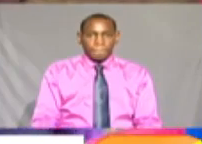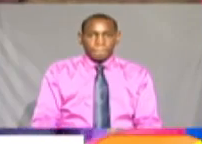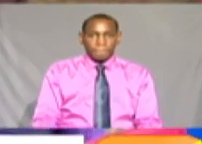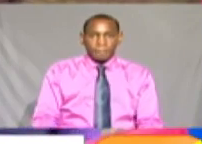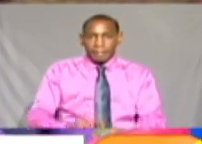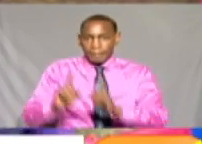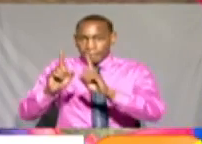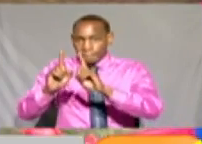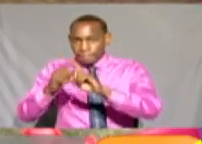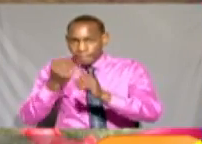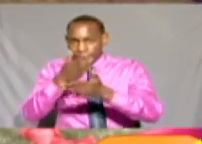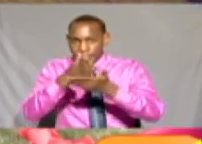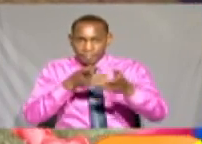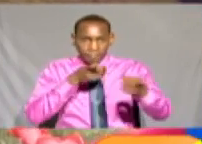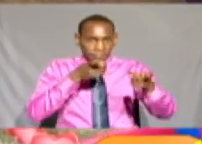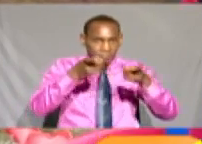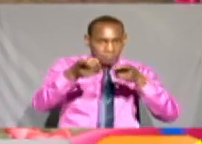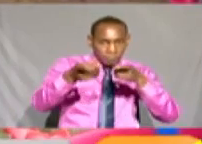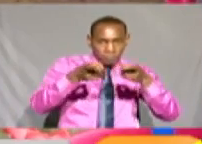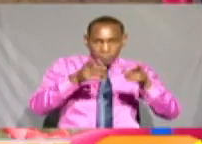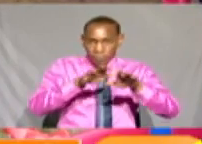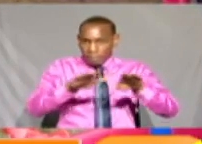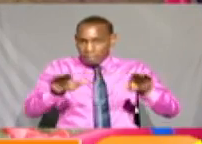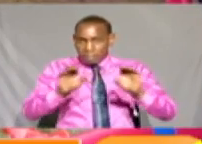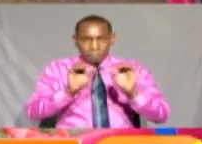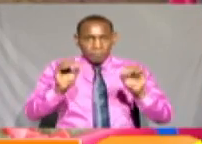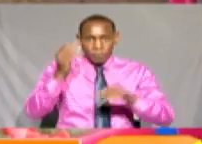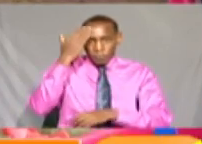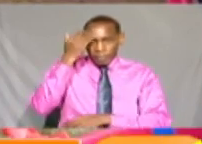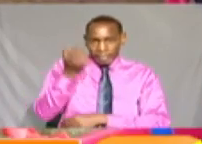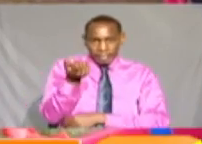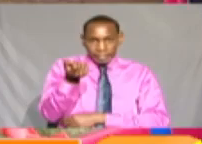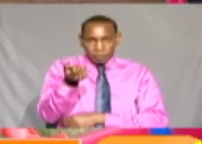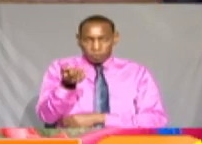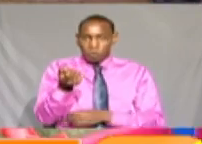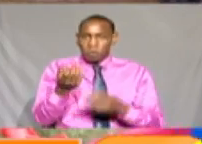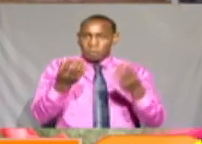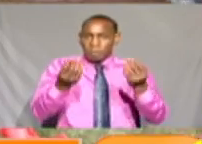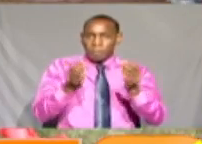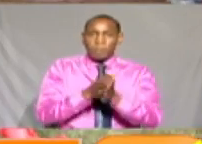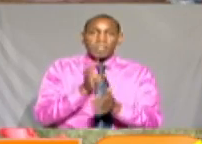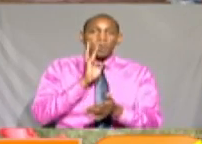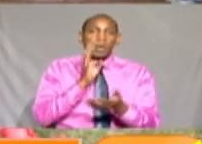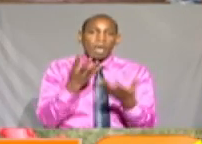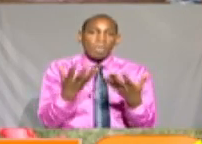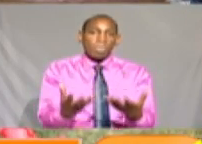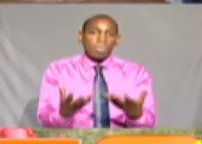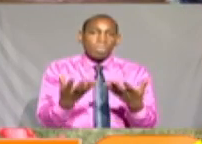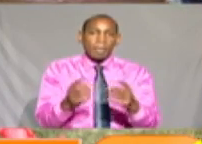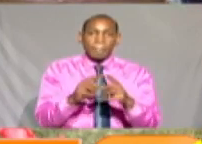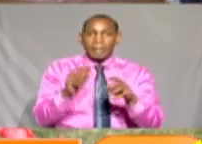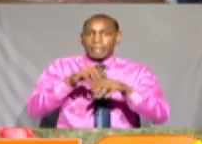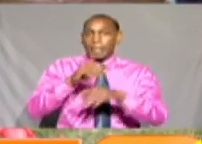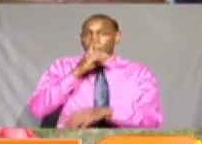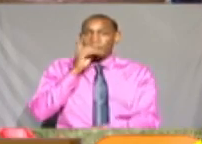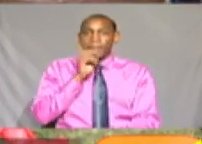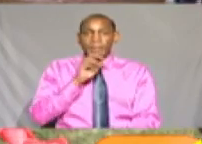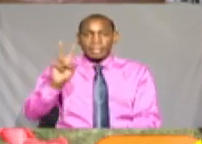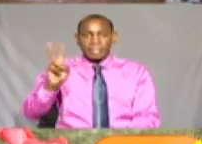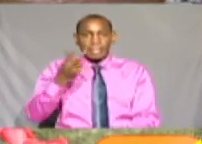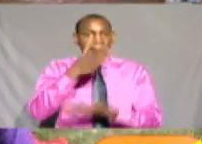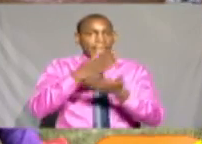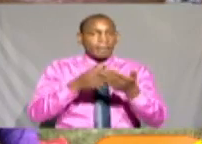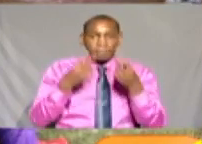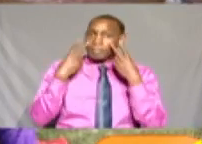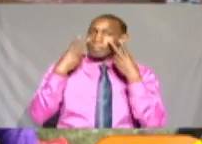Kipindi cha kwanza tukaweza kubiliki uwanja sababu kidogo ilikuwa na matope na maji. Kipindi kikauka kauka, kipindi ya pili